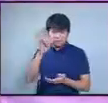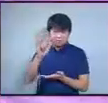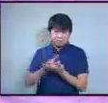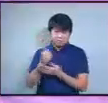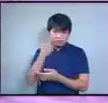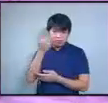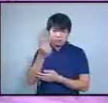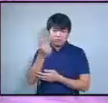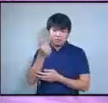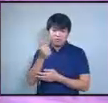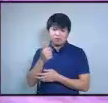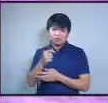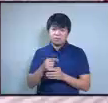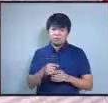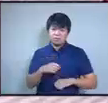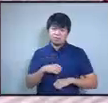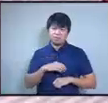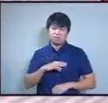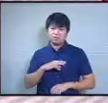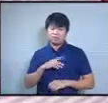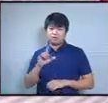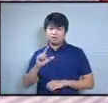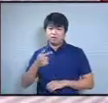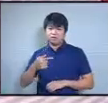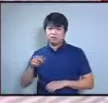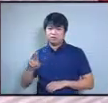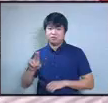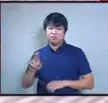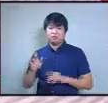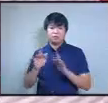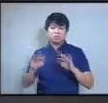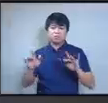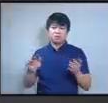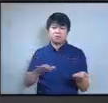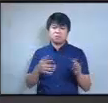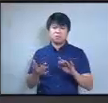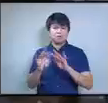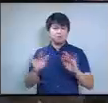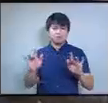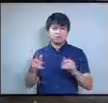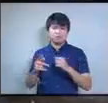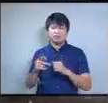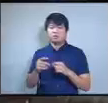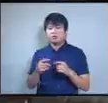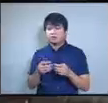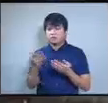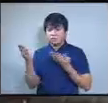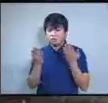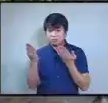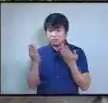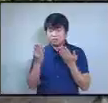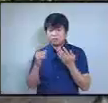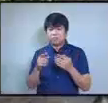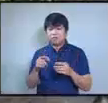Tanging pinagmamalaki ngayon ng lokal na pamahalaan. Wala pang naitatalang casualty sa buong probinsya at naaasikaso naman daw ang